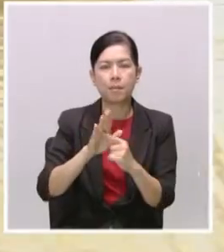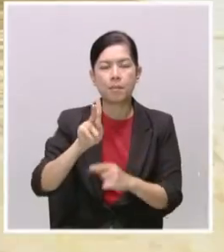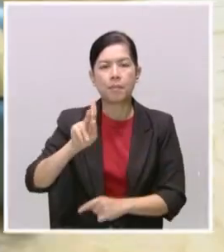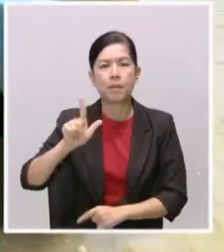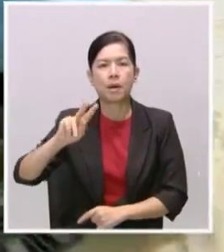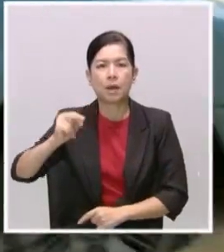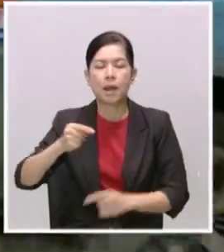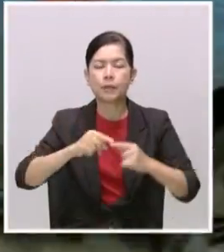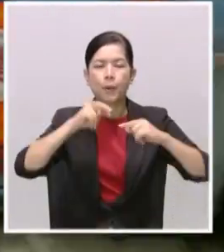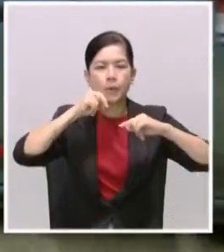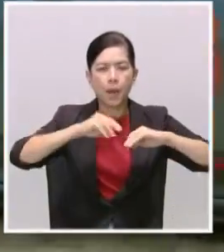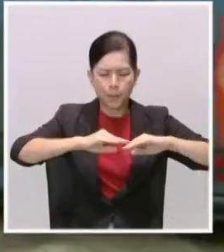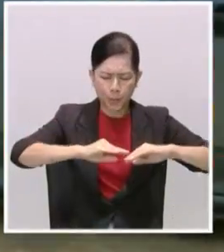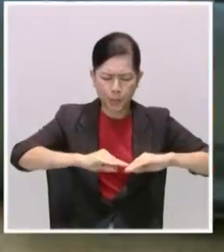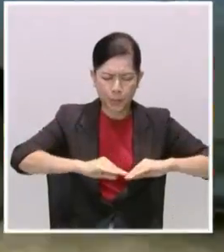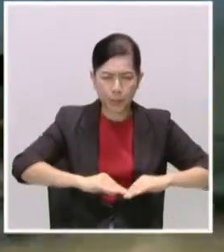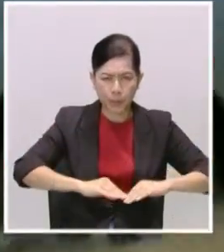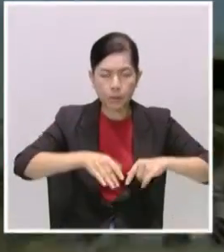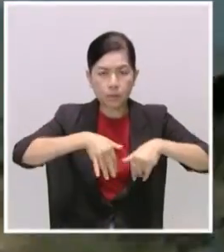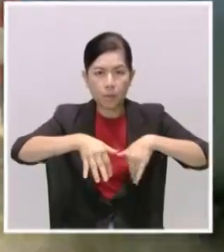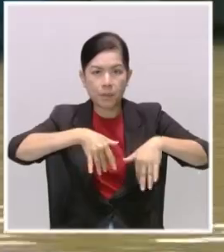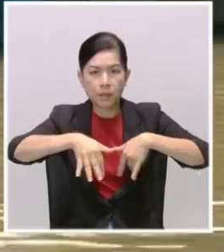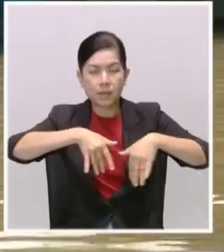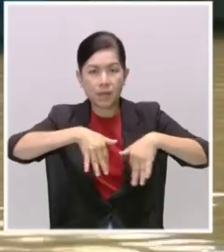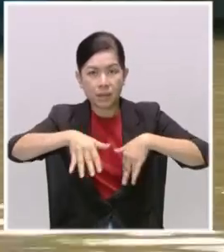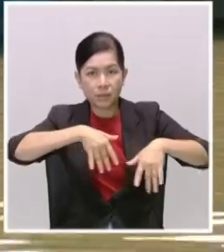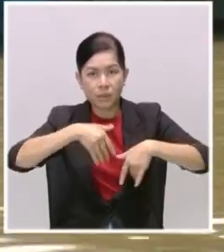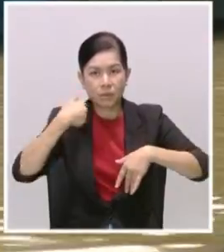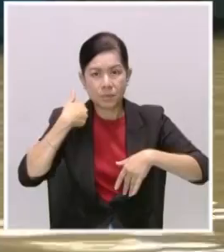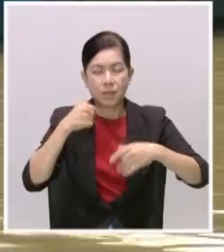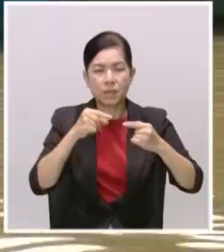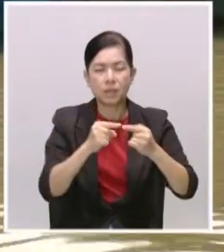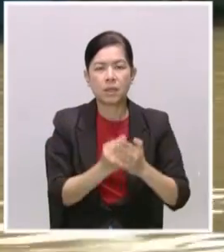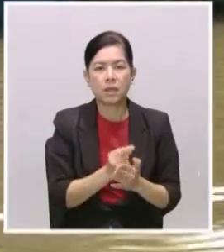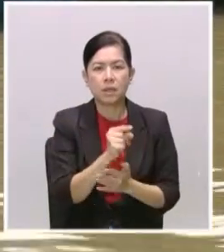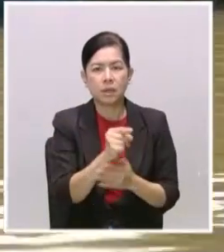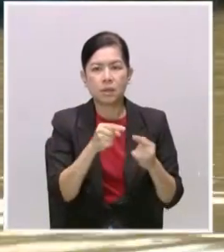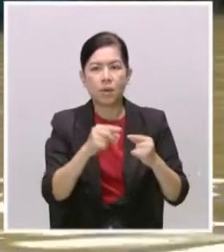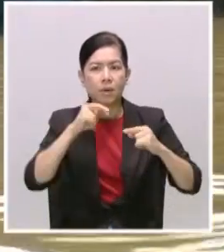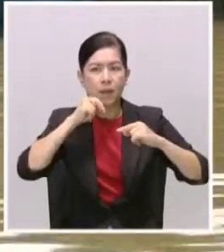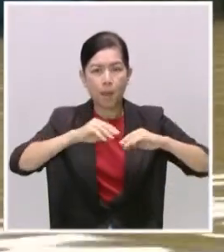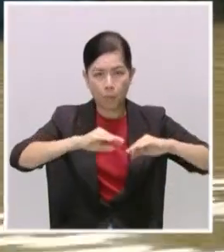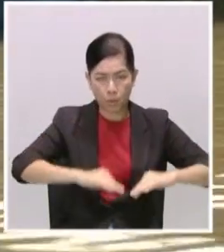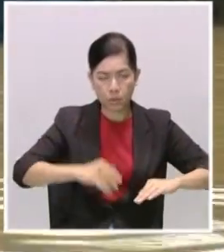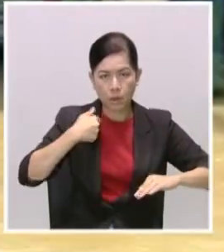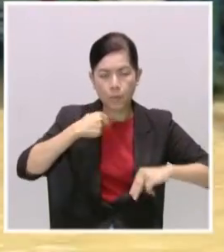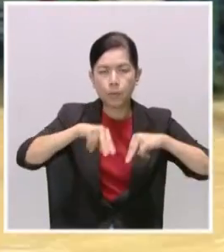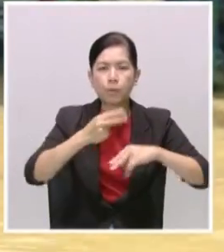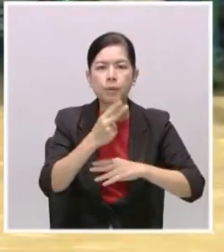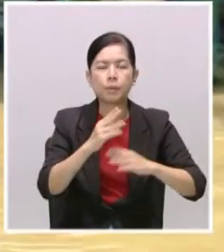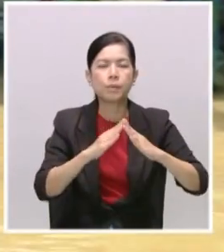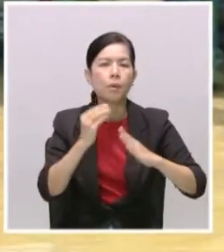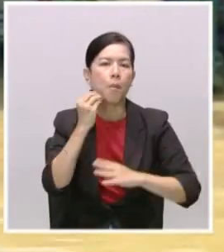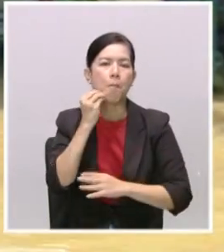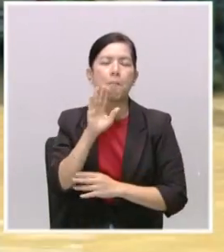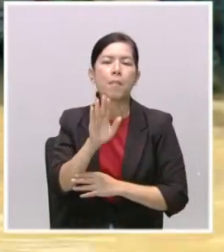ดลงอย่างต่อเนื่องทำให้ประชาชนบางส่วนที่มีระดับน้ำลดลงจากที่อยู่อาศัยเริ่มที่จะทยอยเข้ามาสำรวจความเสียหายของทรัพย์สินภายในบ้าน